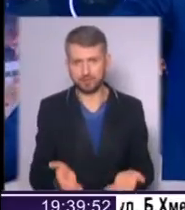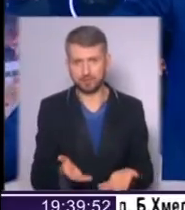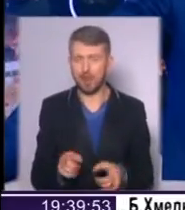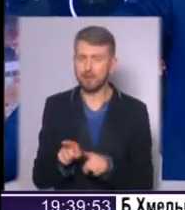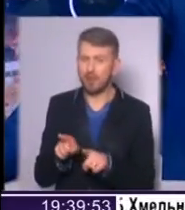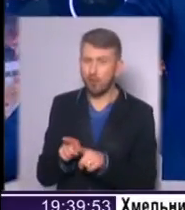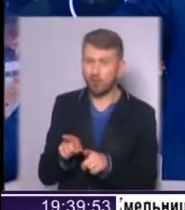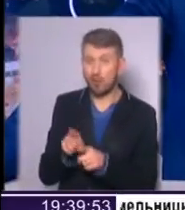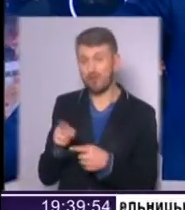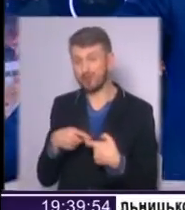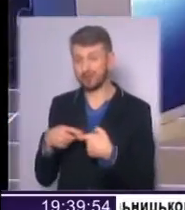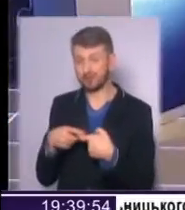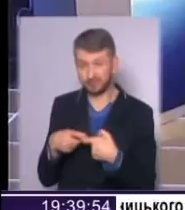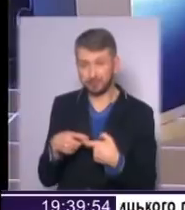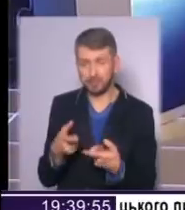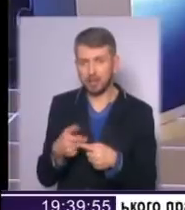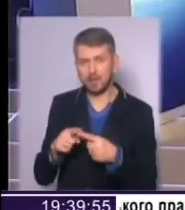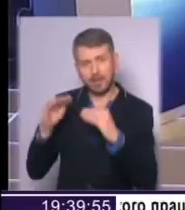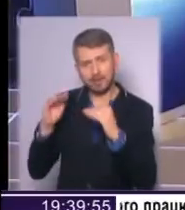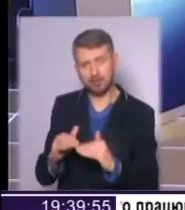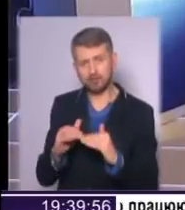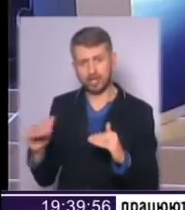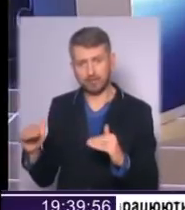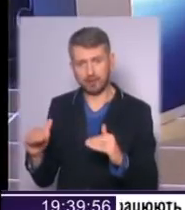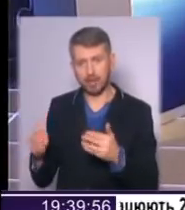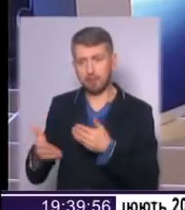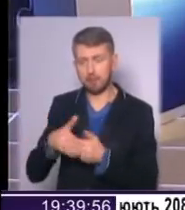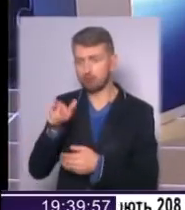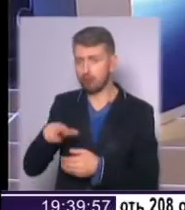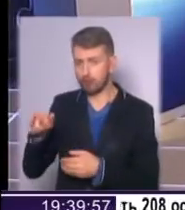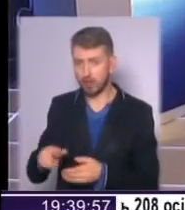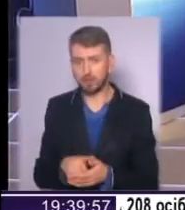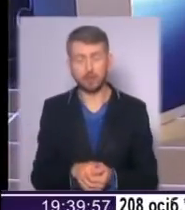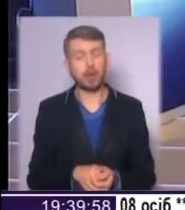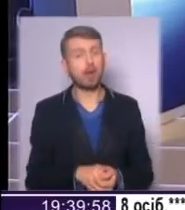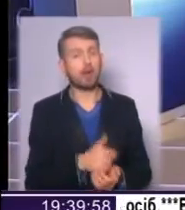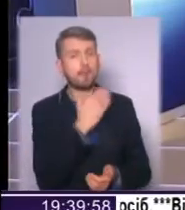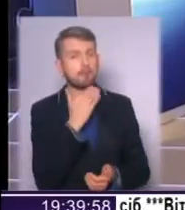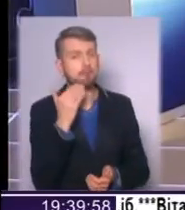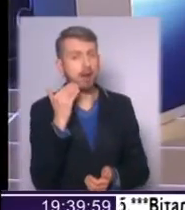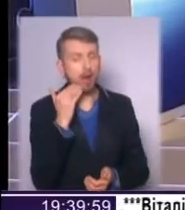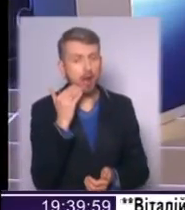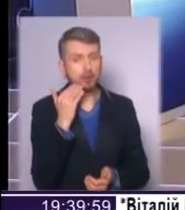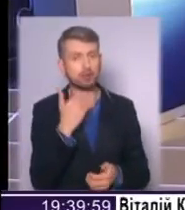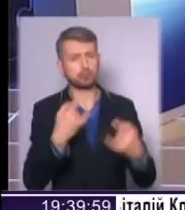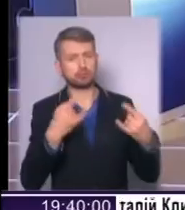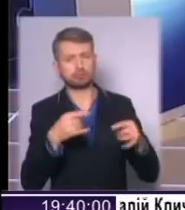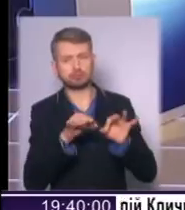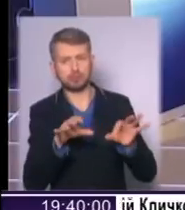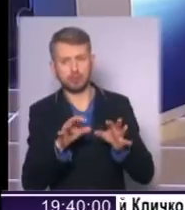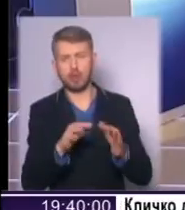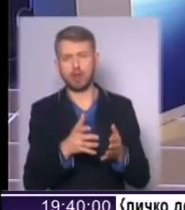по вертикалі, якщо взяти, то це нижчий якби рівень, ніби. Безумовно. Ближче до людей, правда? Але це от багато ефірів, високоповажних ток-шоу